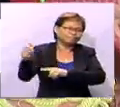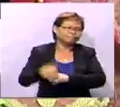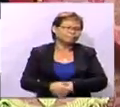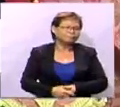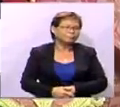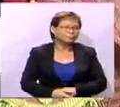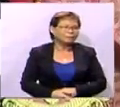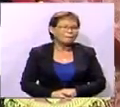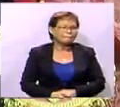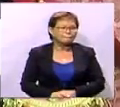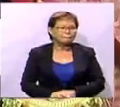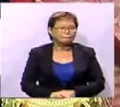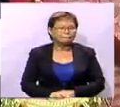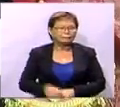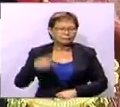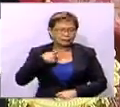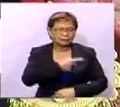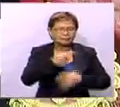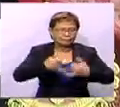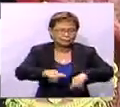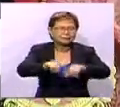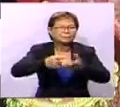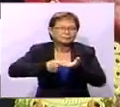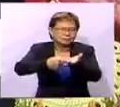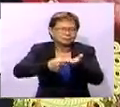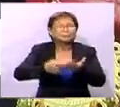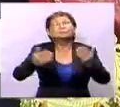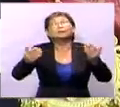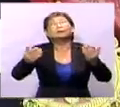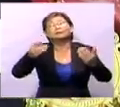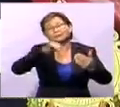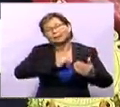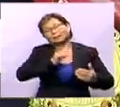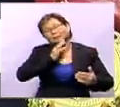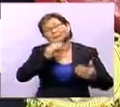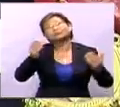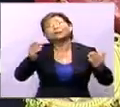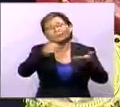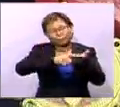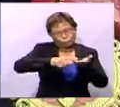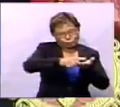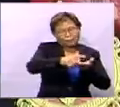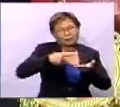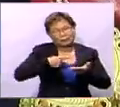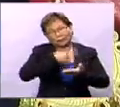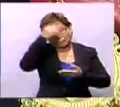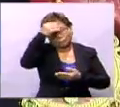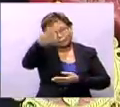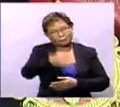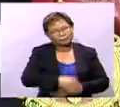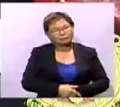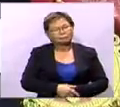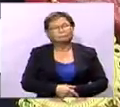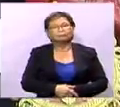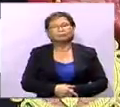Ya, peristiwa ini kita masih dalam perbincangan. InsyaAllah, macam saya kata juga, insyaAllah minggu depan kita akan maklumkanlah ke